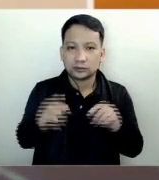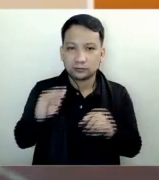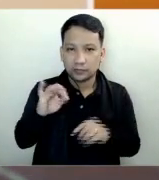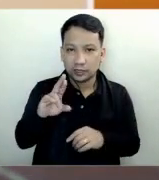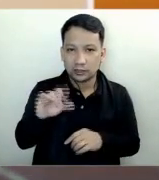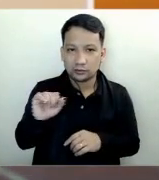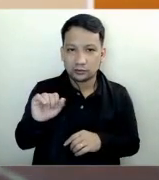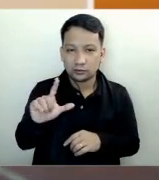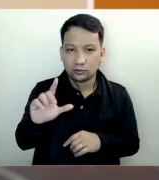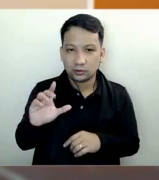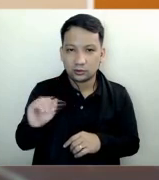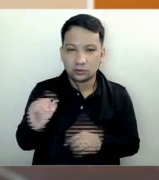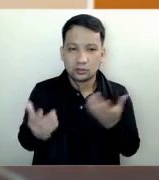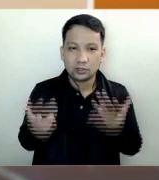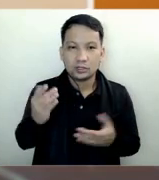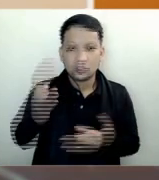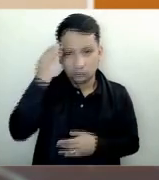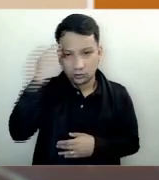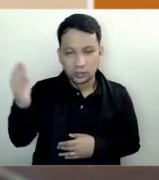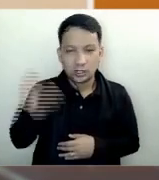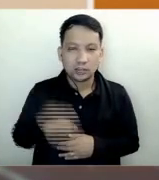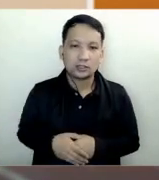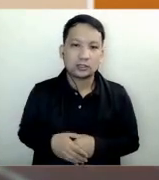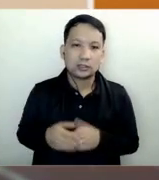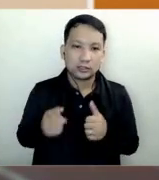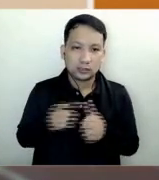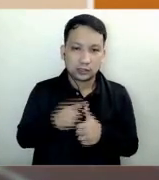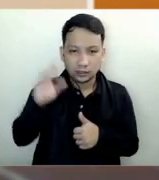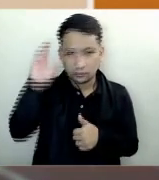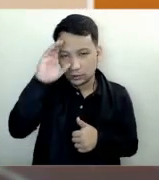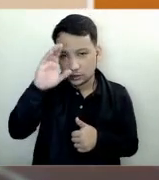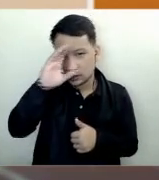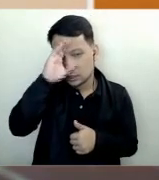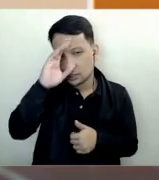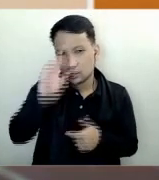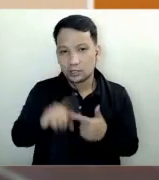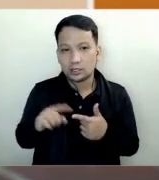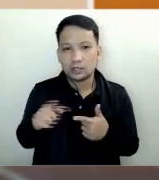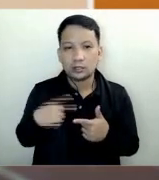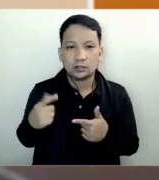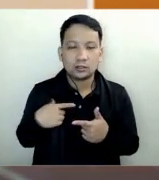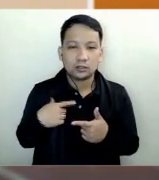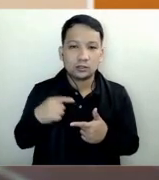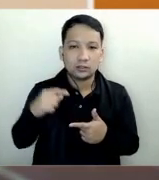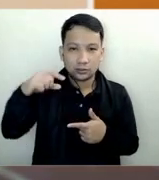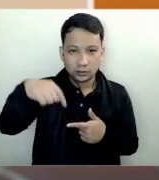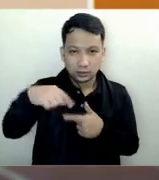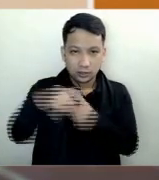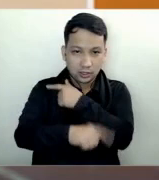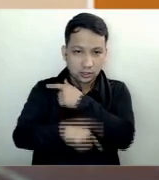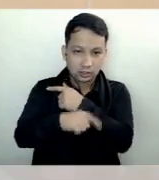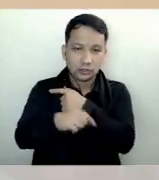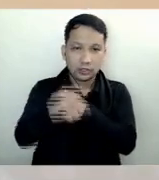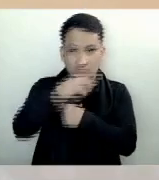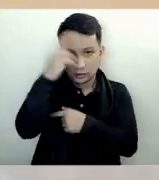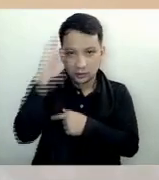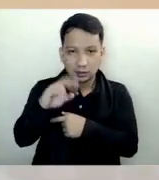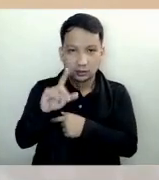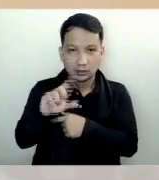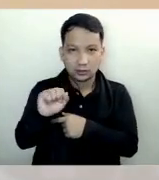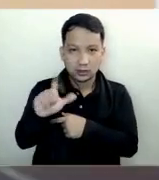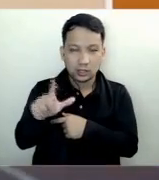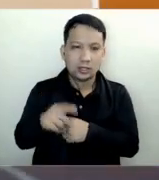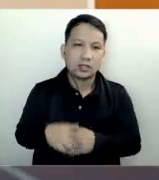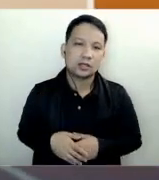bayan at lungsod sa Bulacan, Cavite, Laguna, Quezon Province at Rizal. Bukod sa